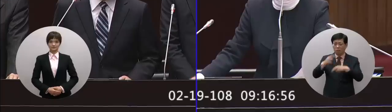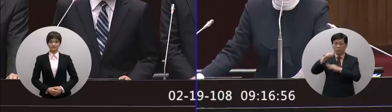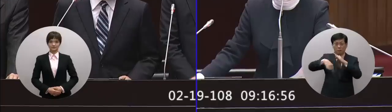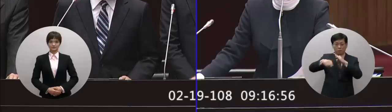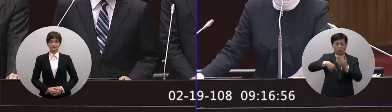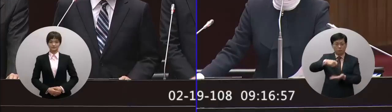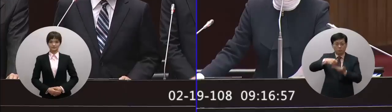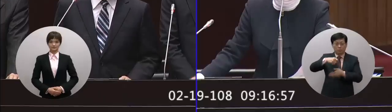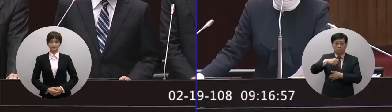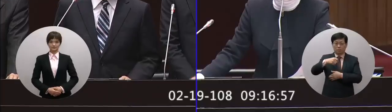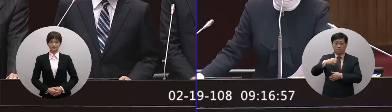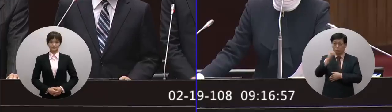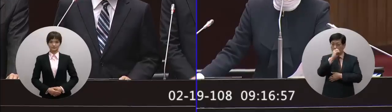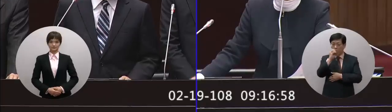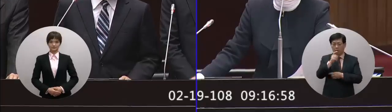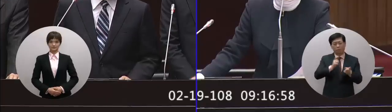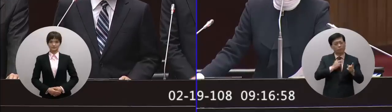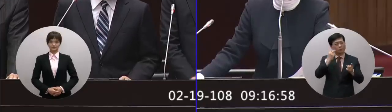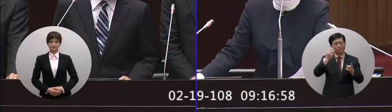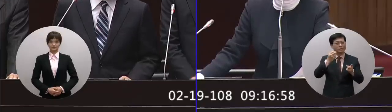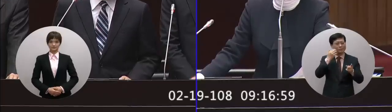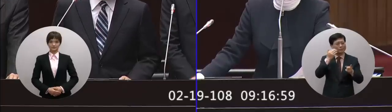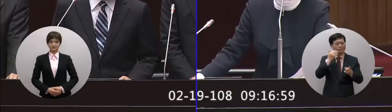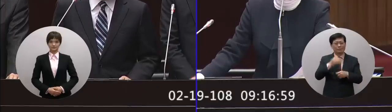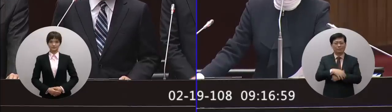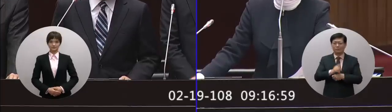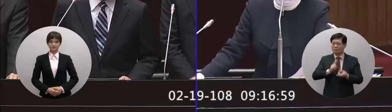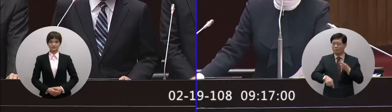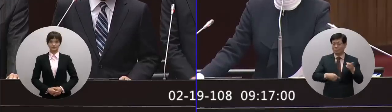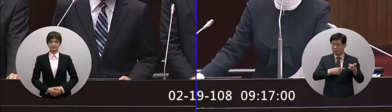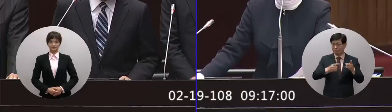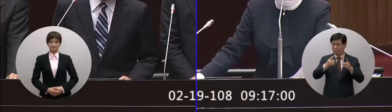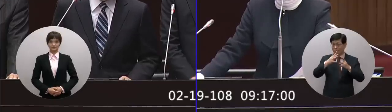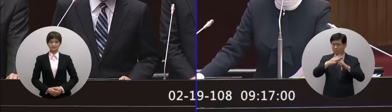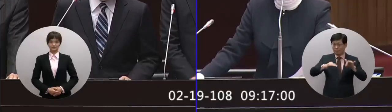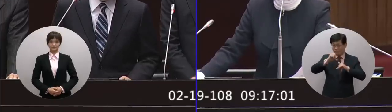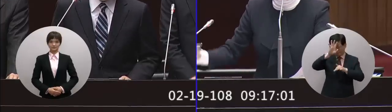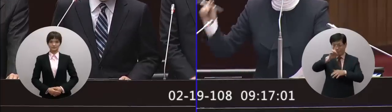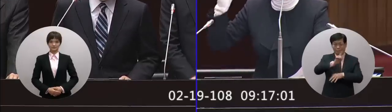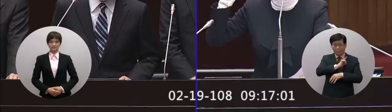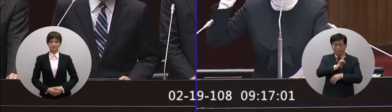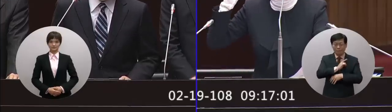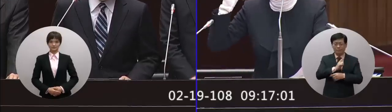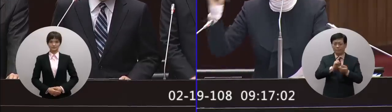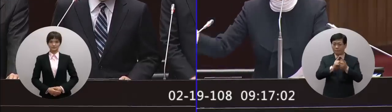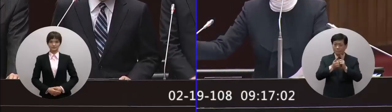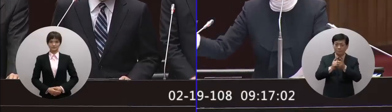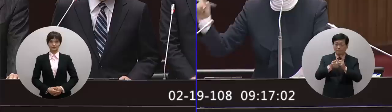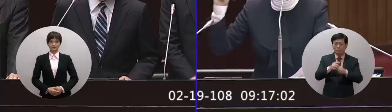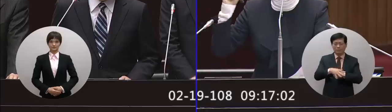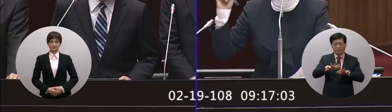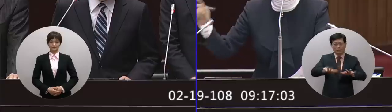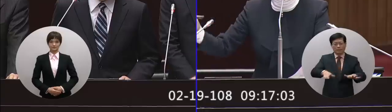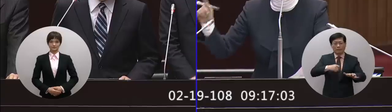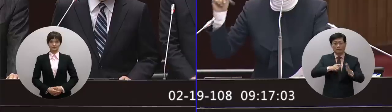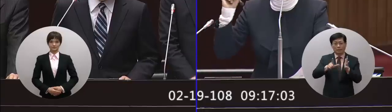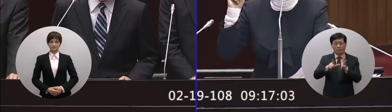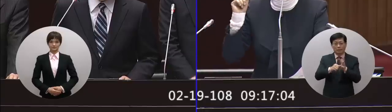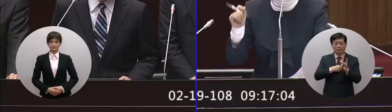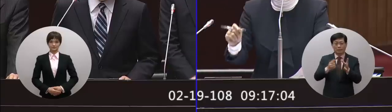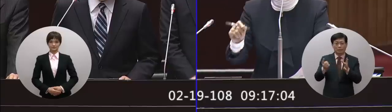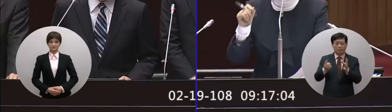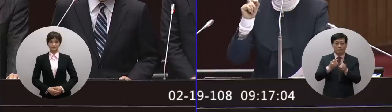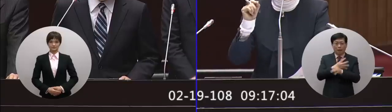由，我觉得非常的遗憾。也就是说，民进党的执政团队，你们又错失了一个书